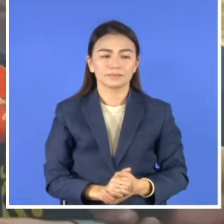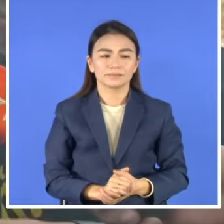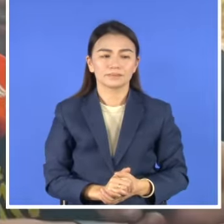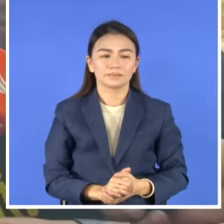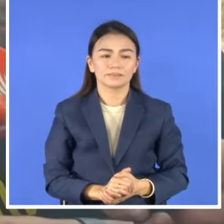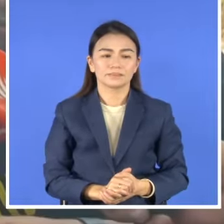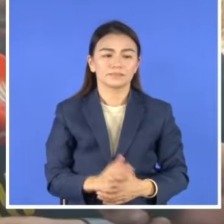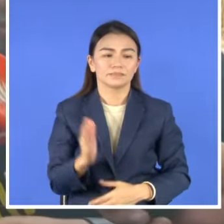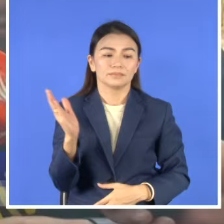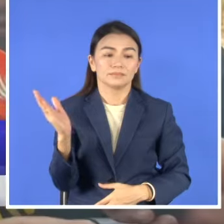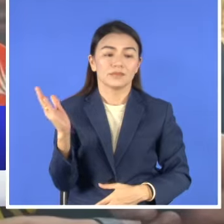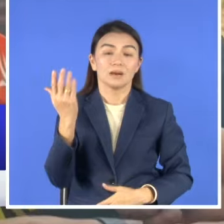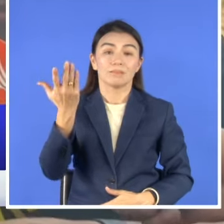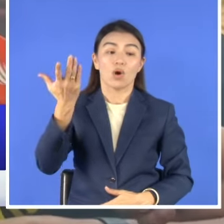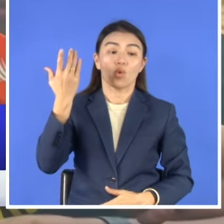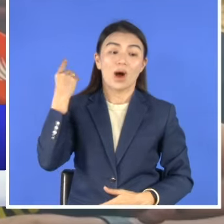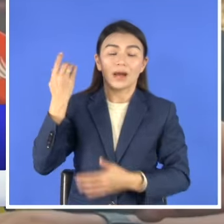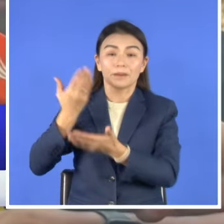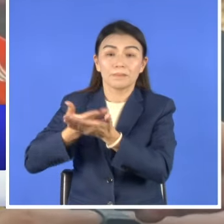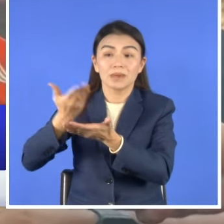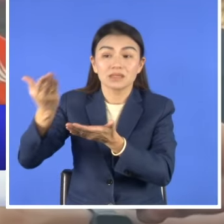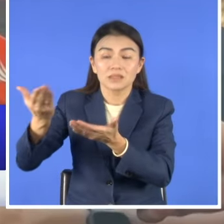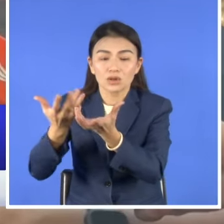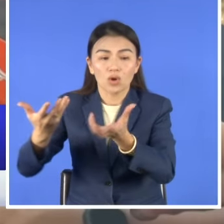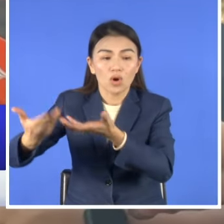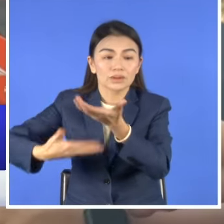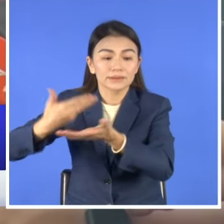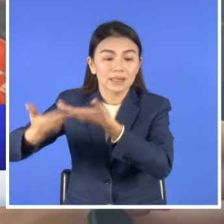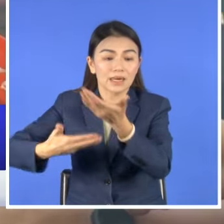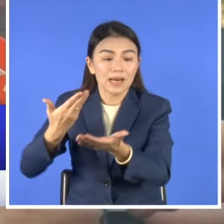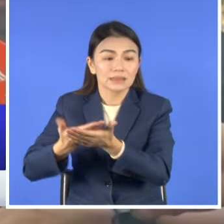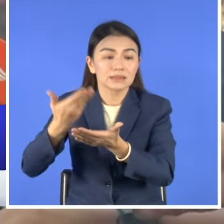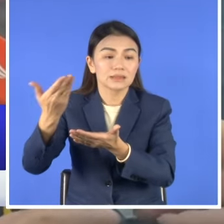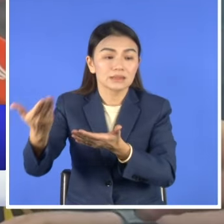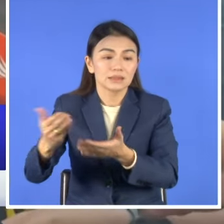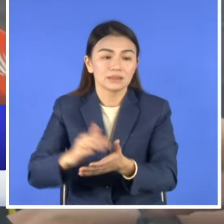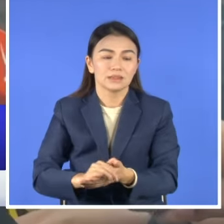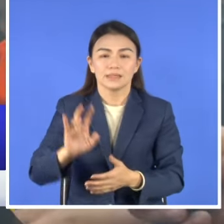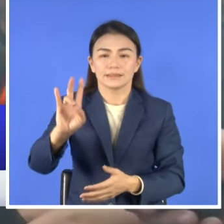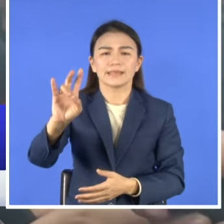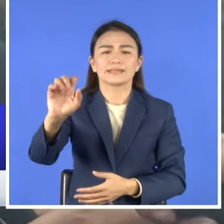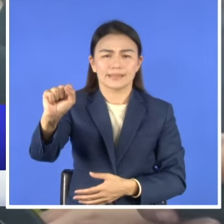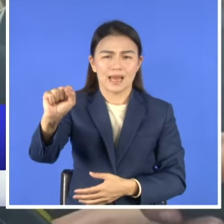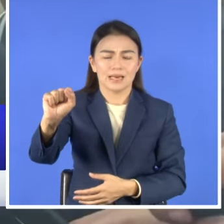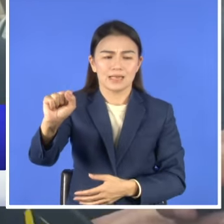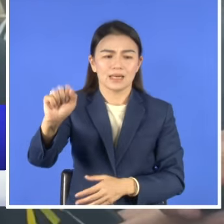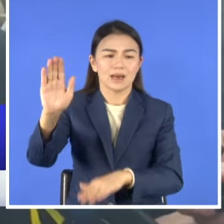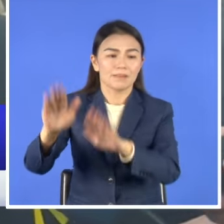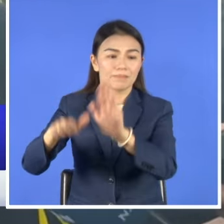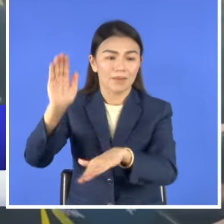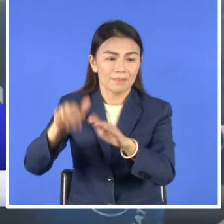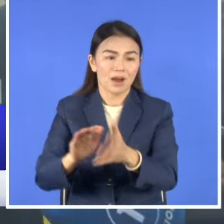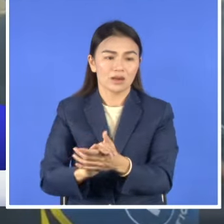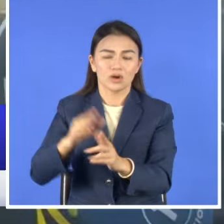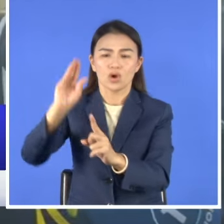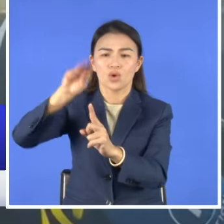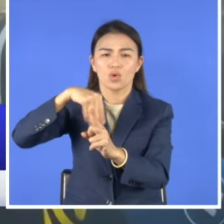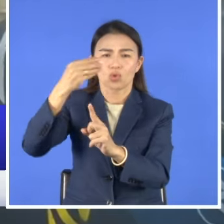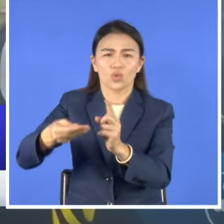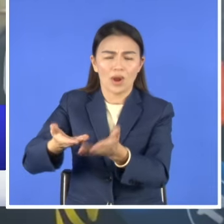เลยนะเมื่อวานเยไปเหมาตลาดไทยเนี่ยประมาณักเกือบๆ 700,000กล้วยแพงมากครับ